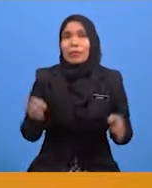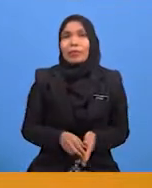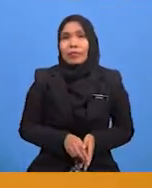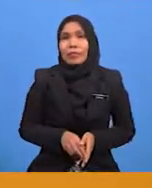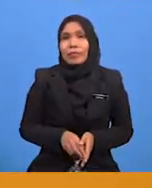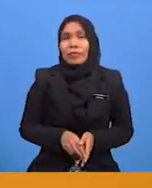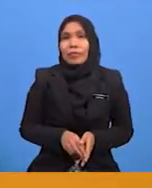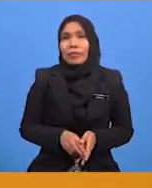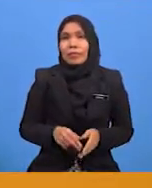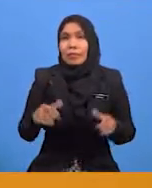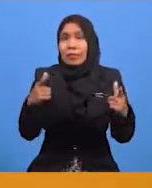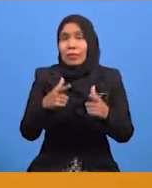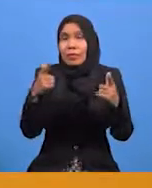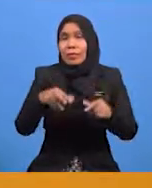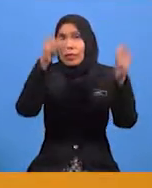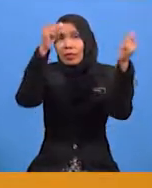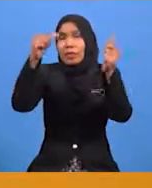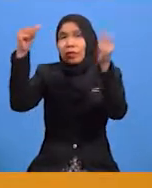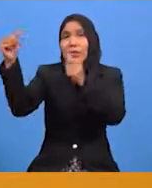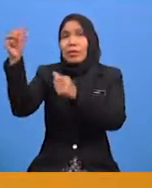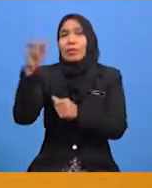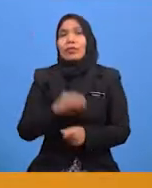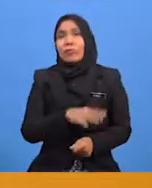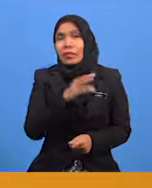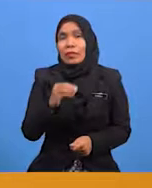menongkah awan mulus dan kabus dingin.